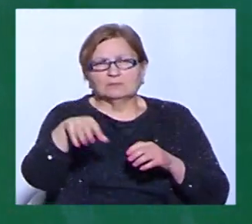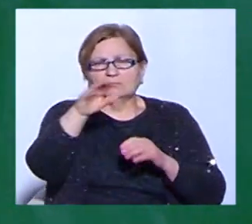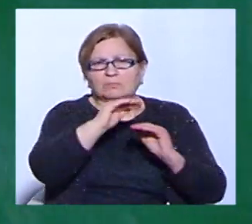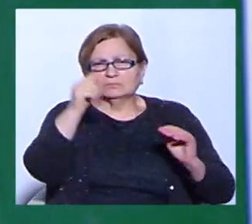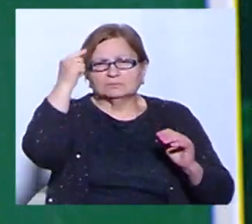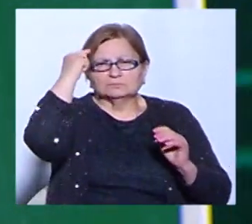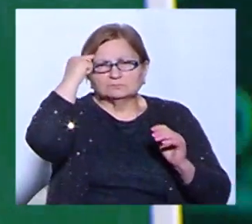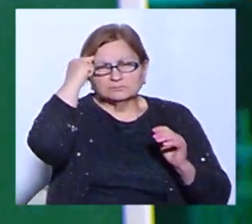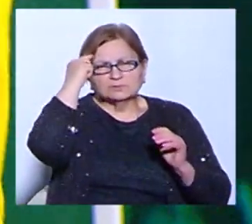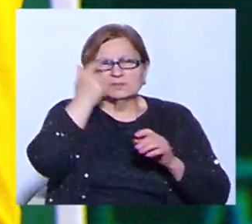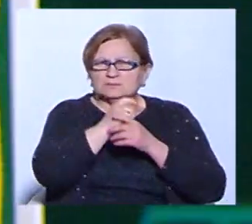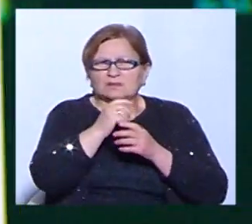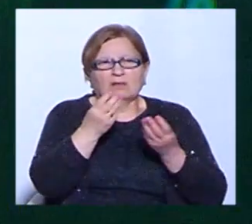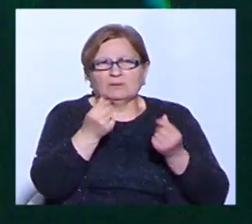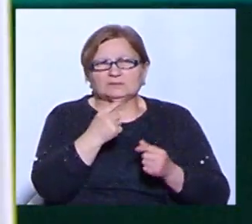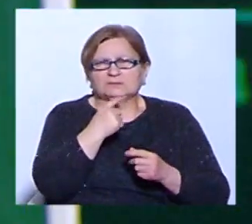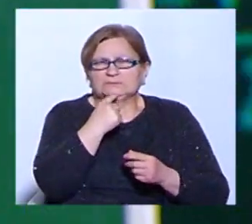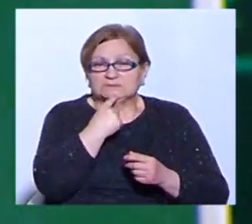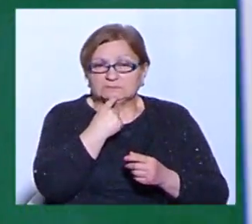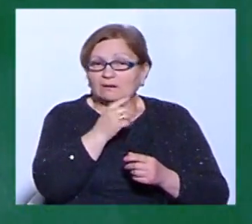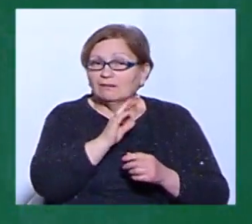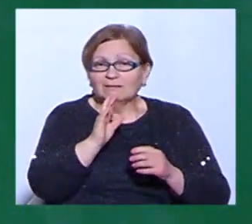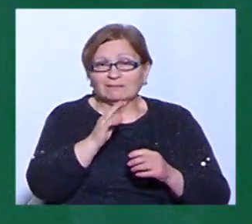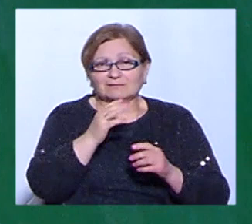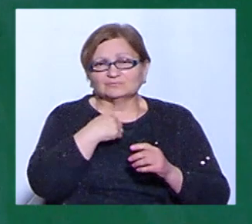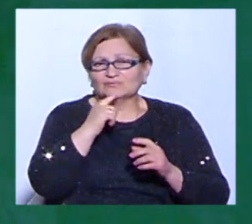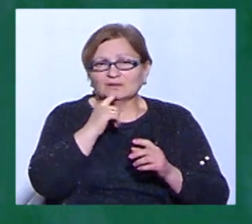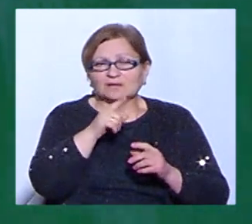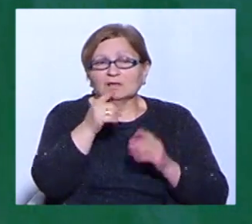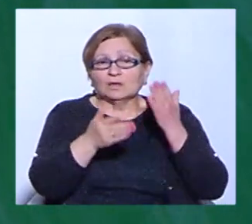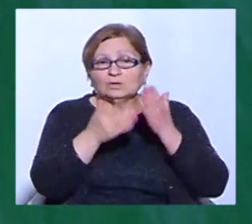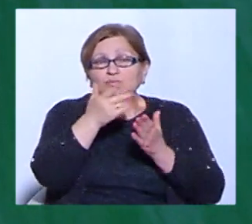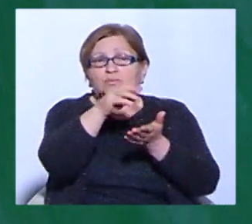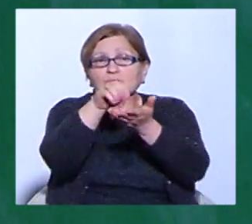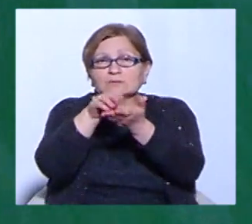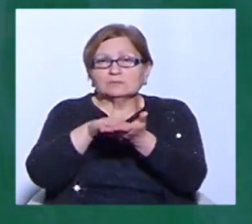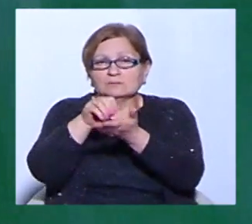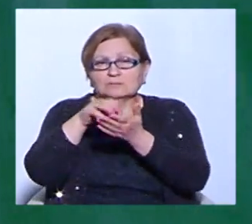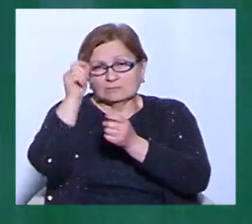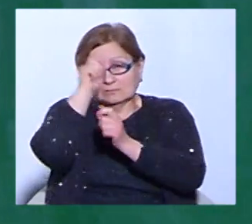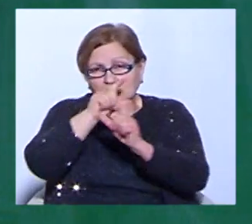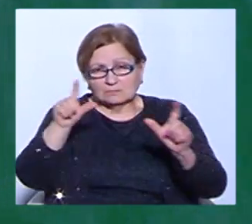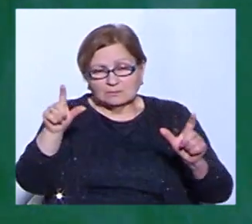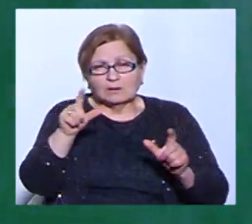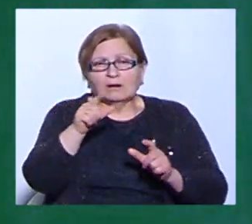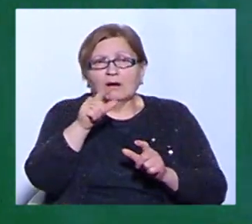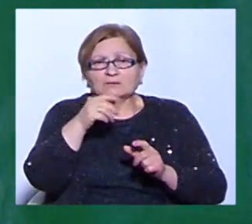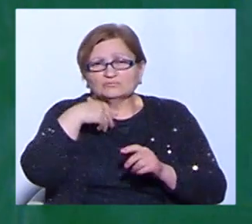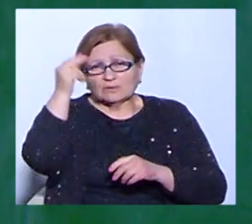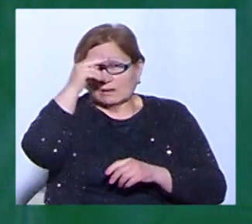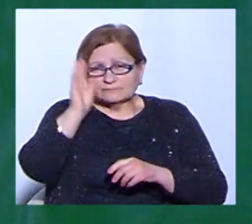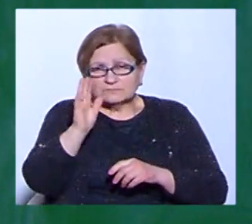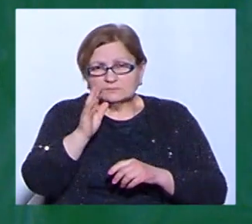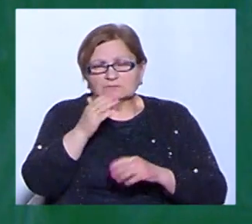ხოლმე, რომ მათემატიკა რაღაცებს ართულებს, არა და არ ვართულებთ. ჩვენ რო არ შემოგვეტანა ეს აღნიშნვა, წარმოიდგინეთ მაღაზიაში შეხვიდოდი და იქნებოდა: